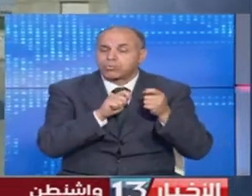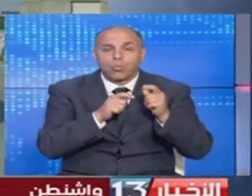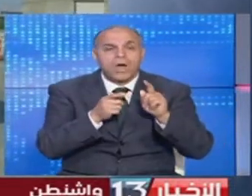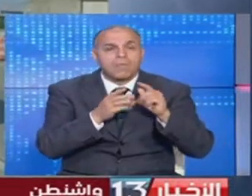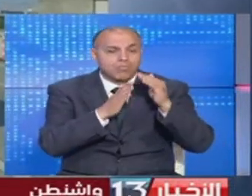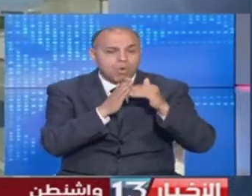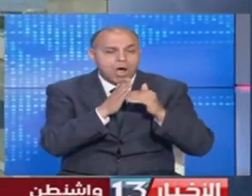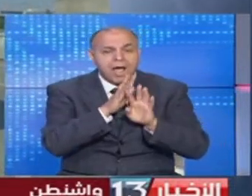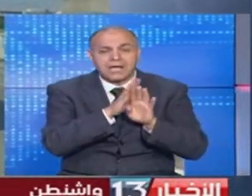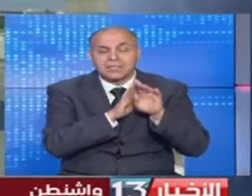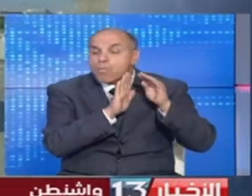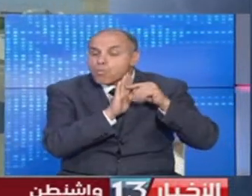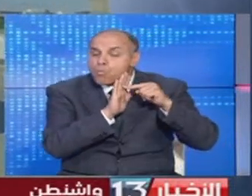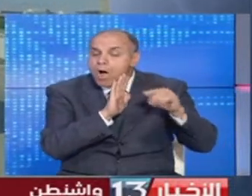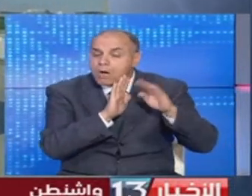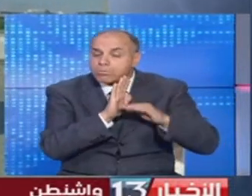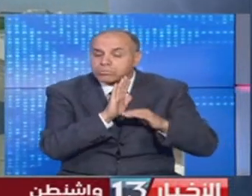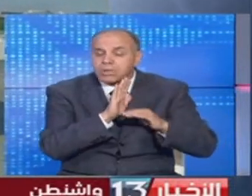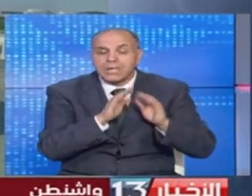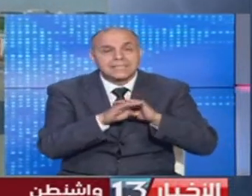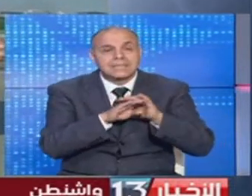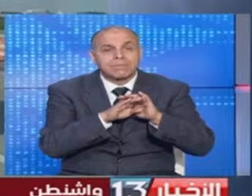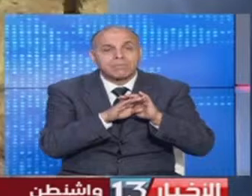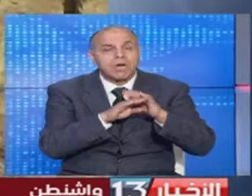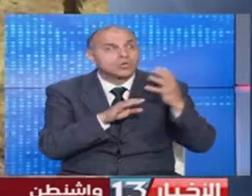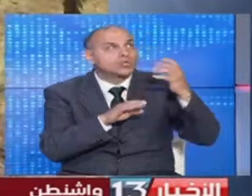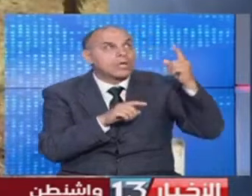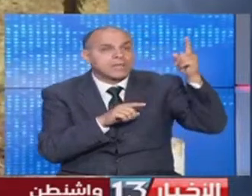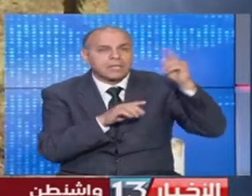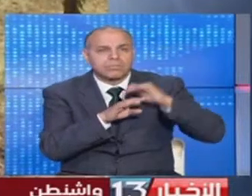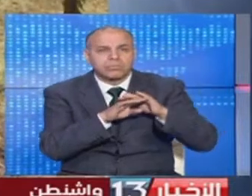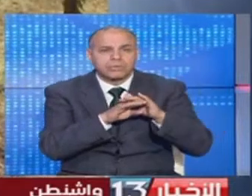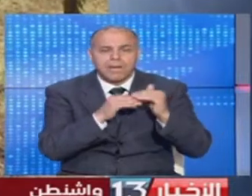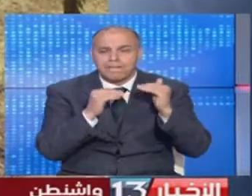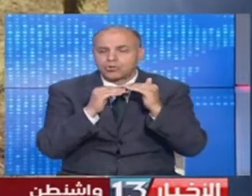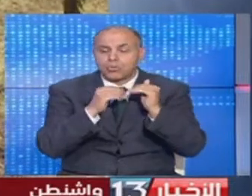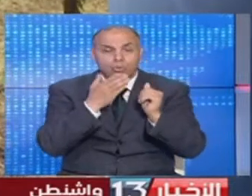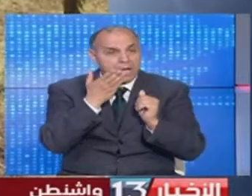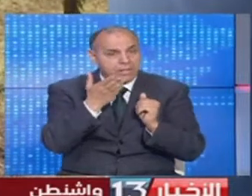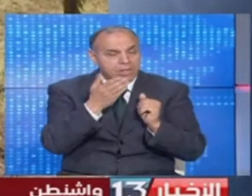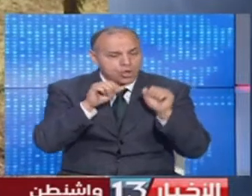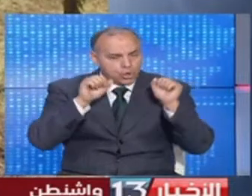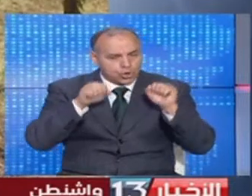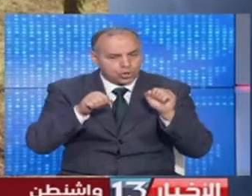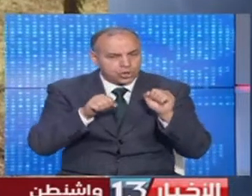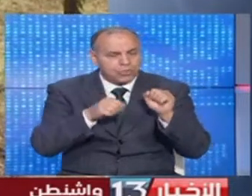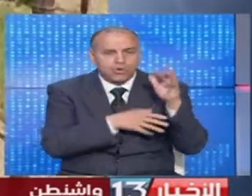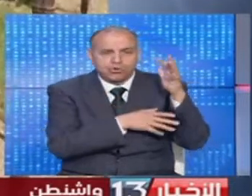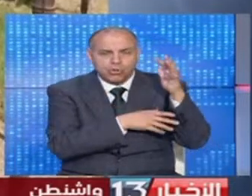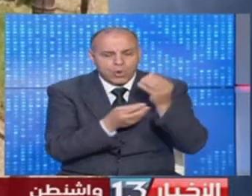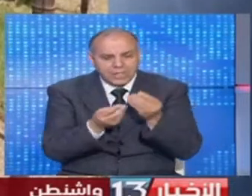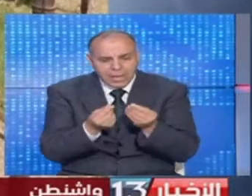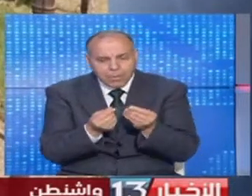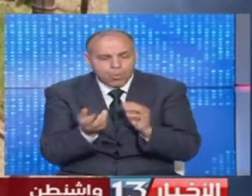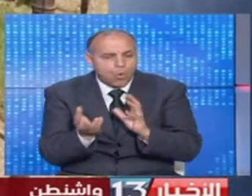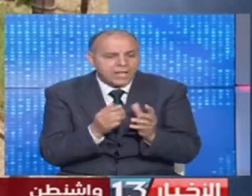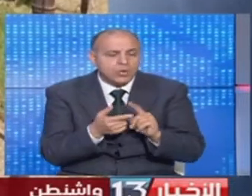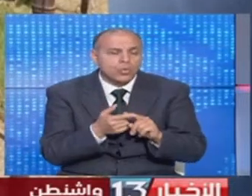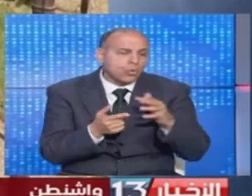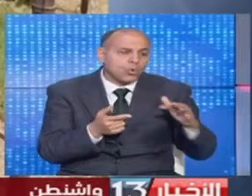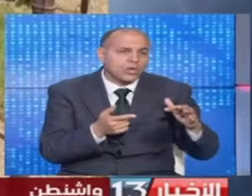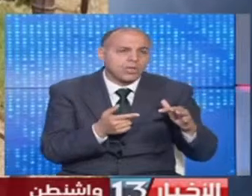وتقليل مستوى الغازات المسببه للاحتباس الحراري الى مستويات تمكن الاشجار والتربه والمحيطات